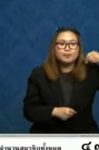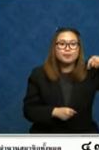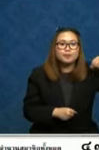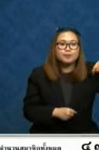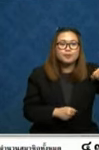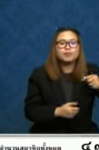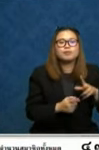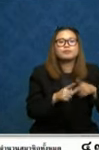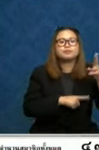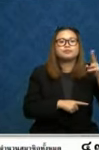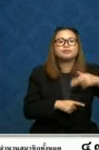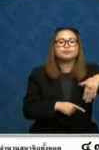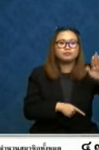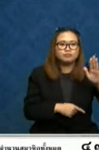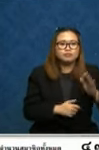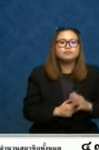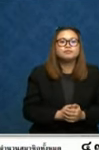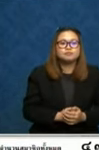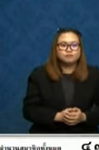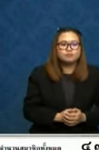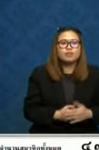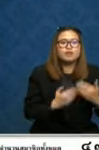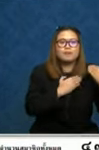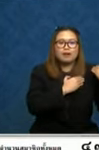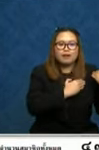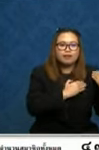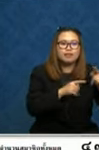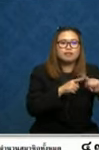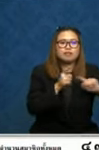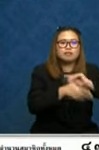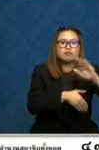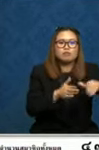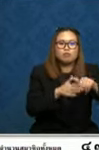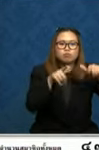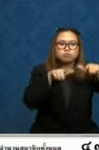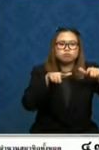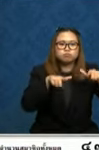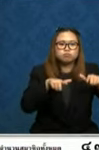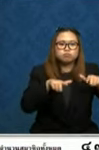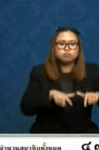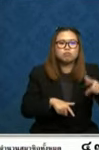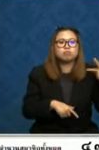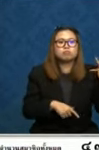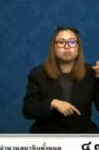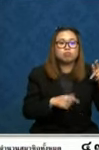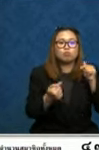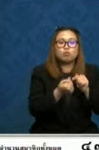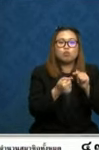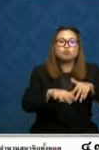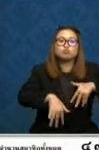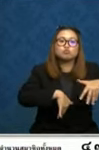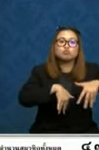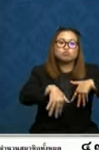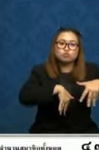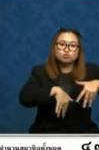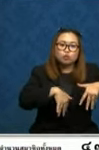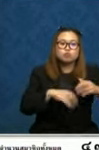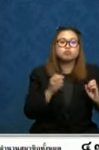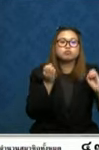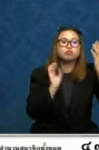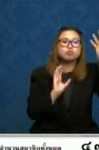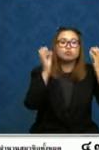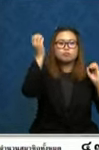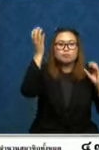ปรับลดภารกิจต่างๆออกไปแล้วก็ทำสิ่งที่มันเป็นประโยชน์นะครับไม่ว่าจะเป็นเรื่องป่าไม้เรื่องอะ